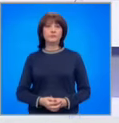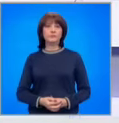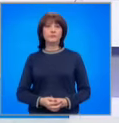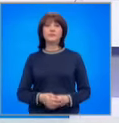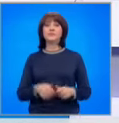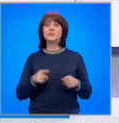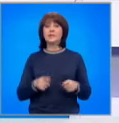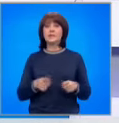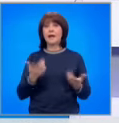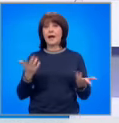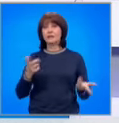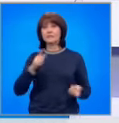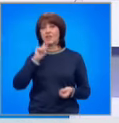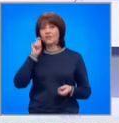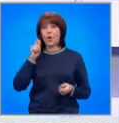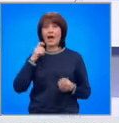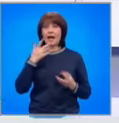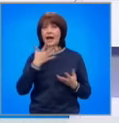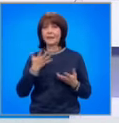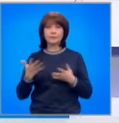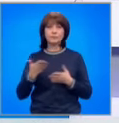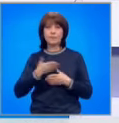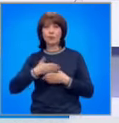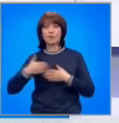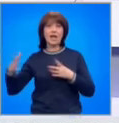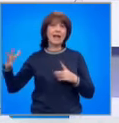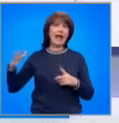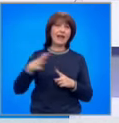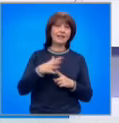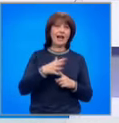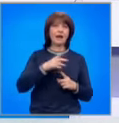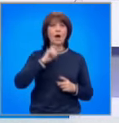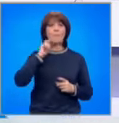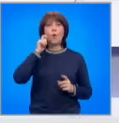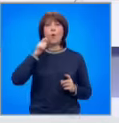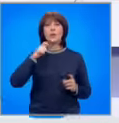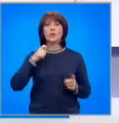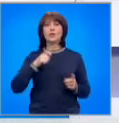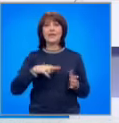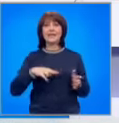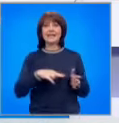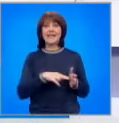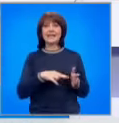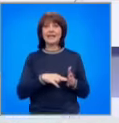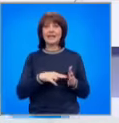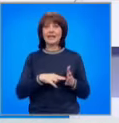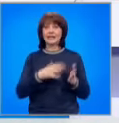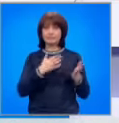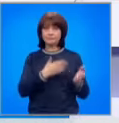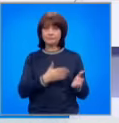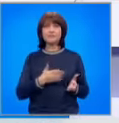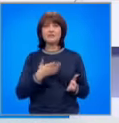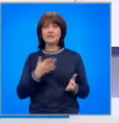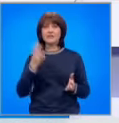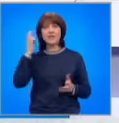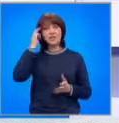И към бойното поле в Украина, където продължават атаките по украинската енергийна инфраструктура. Затова и в Киев са